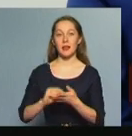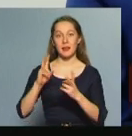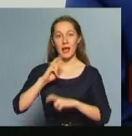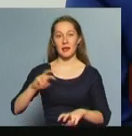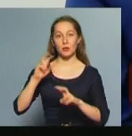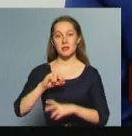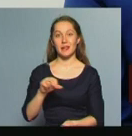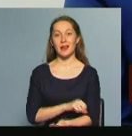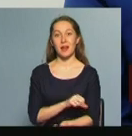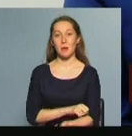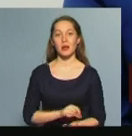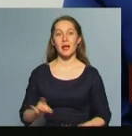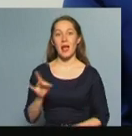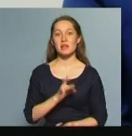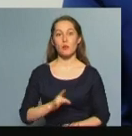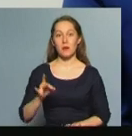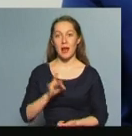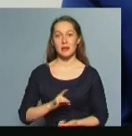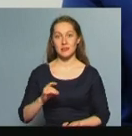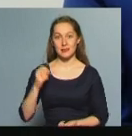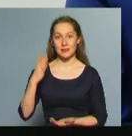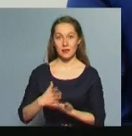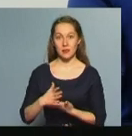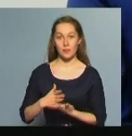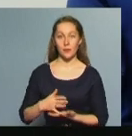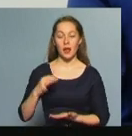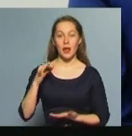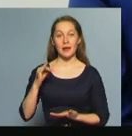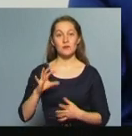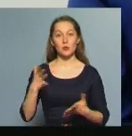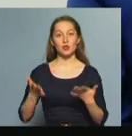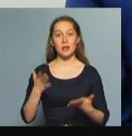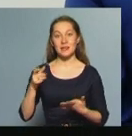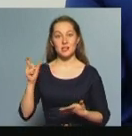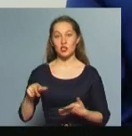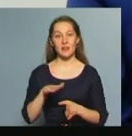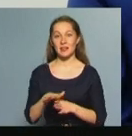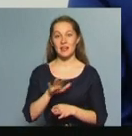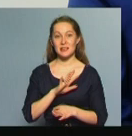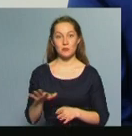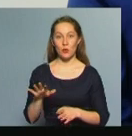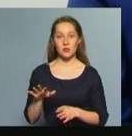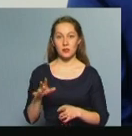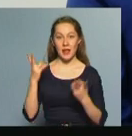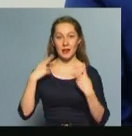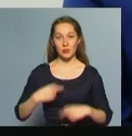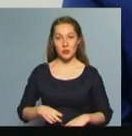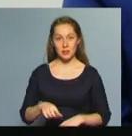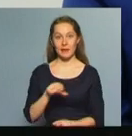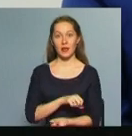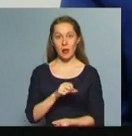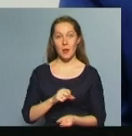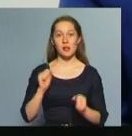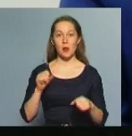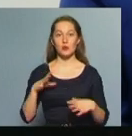наркомании в республиканском наркологическом диспансере. В случае, если лицо не исполнило обязанность по прохождению диагностики наркомании, оно может